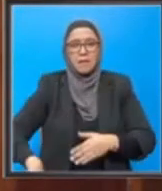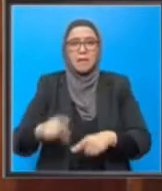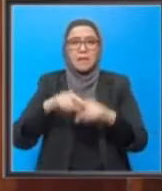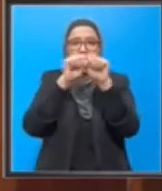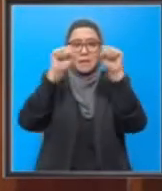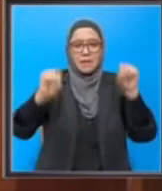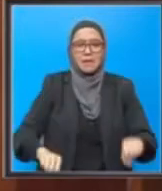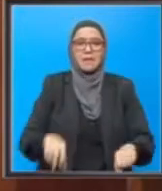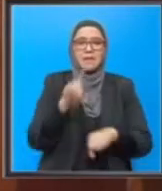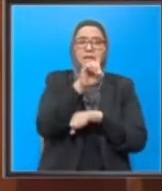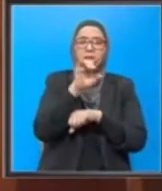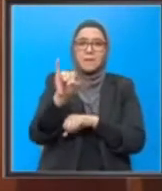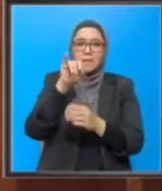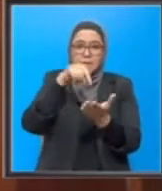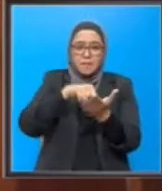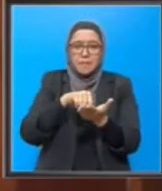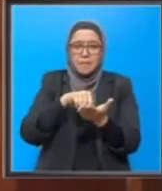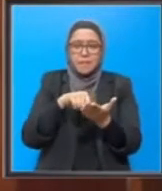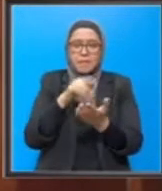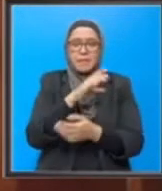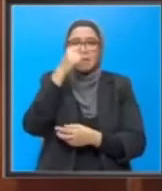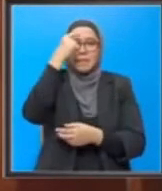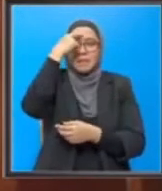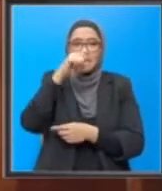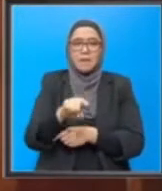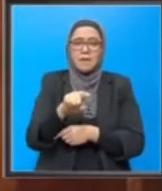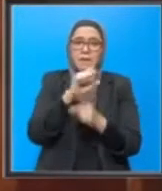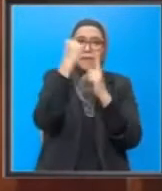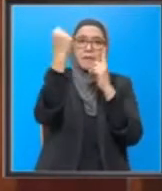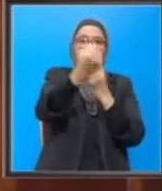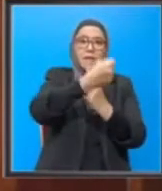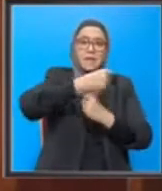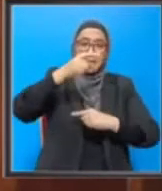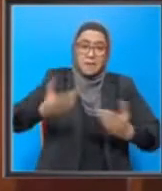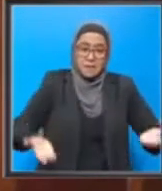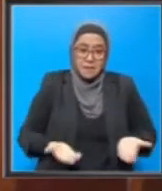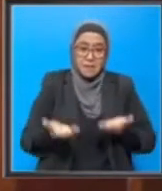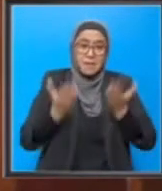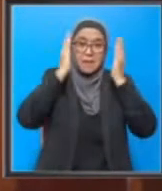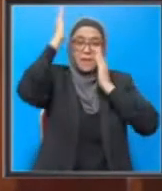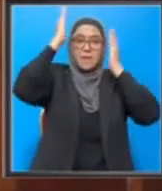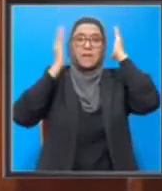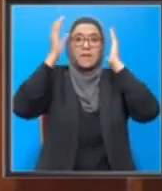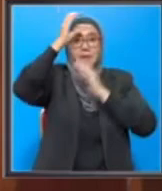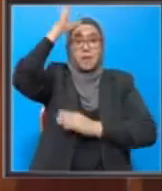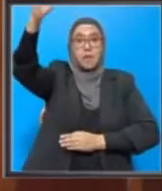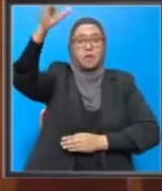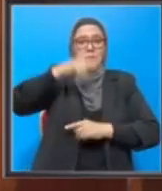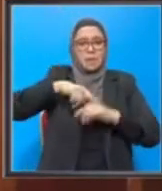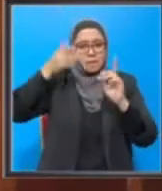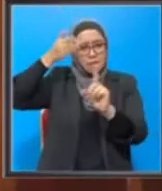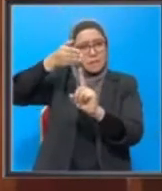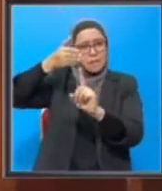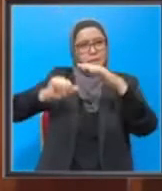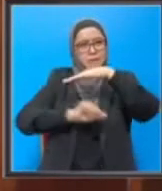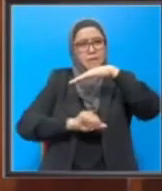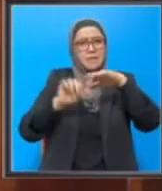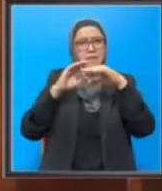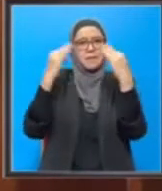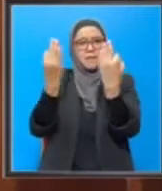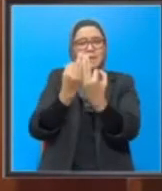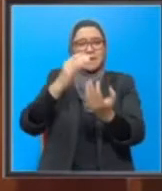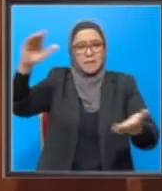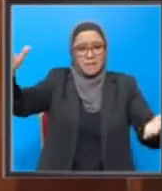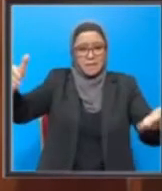Kyai ini namun mengikut keadaan penerimaan di Malaysia maka konsep pameran fakta keluarga telah diperkenalkan